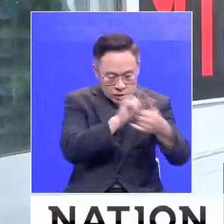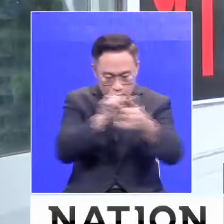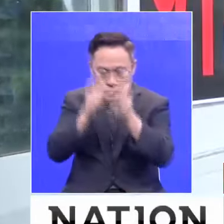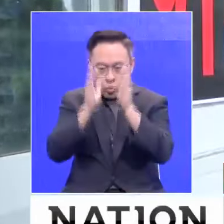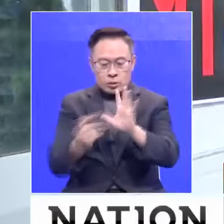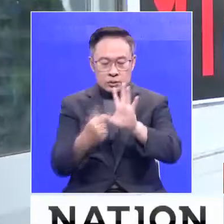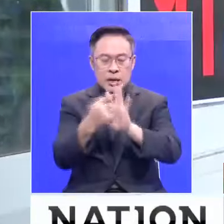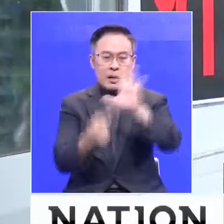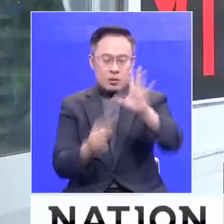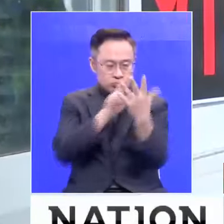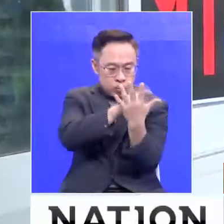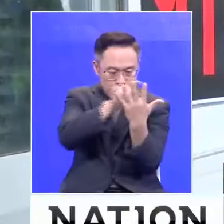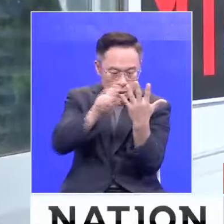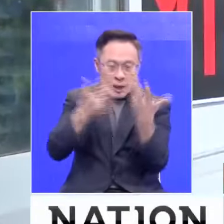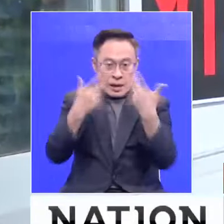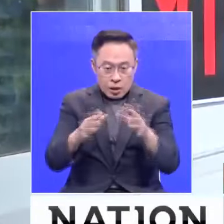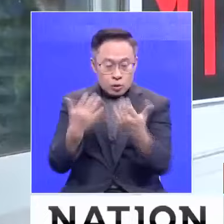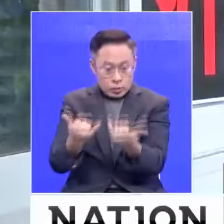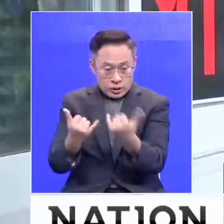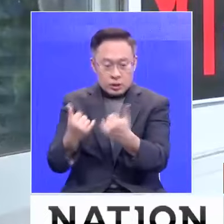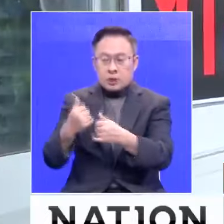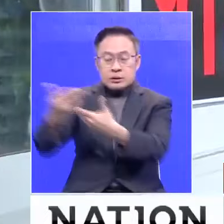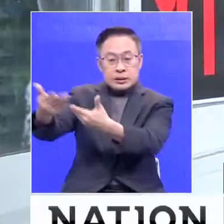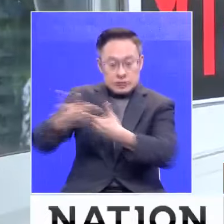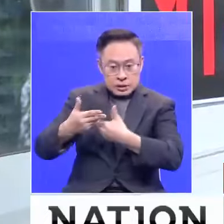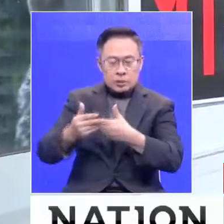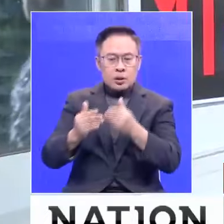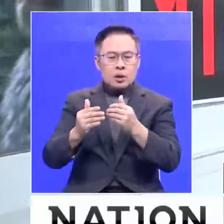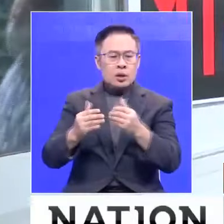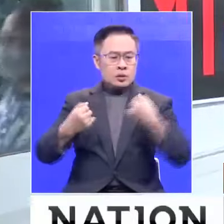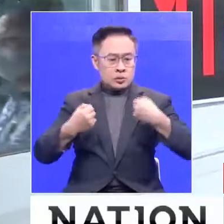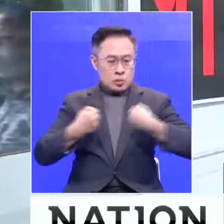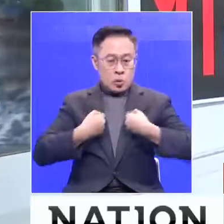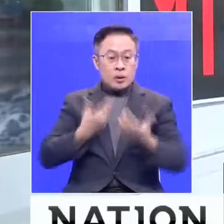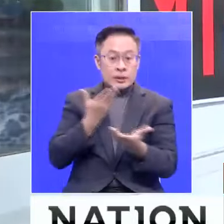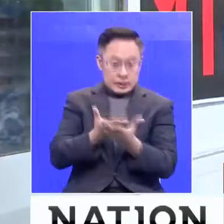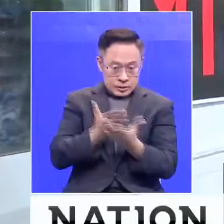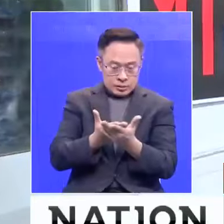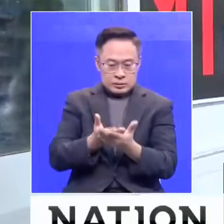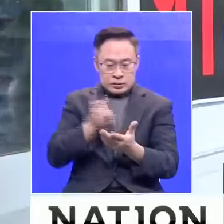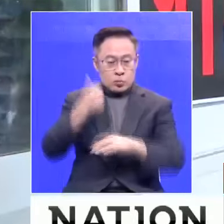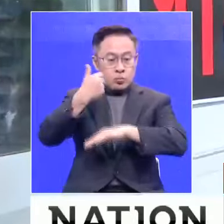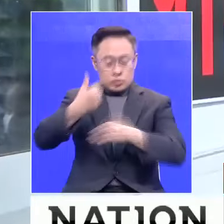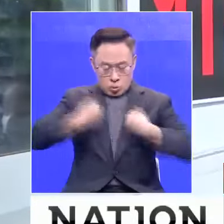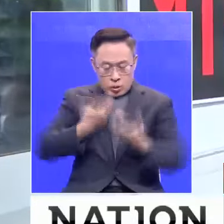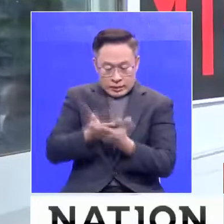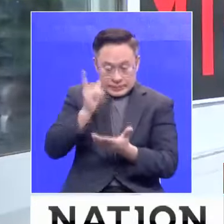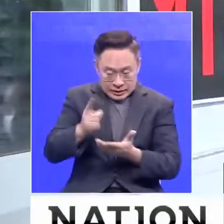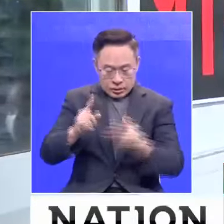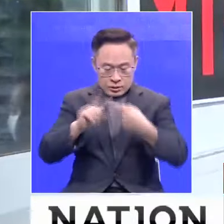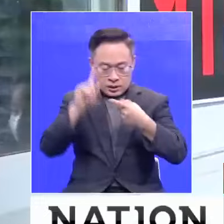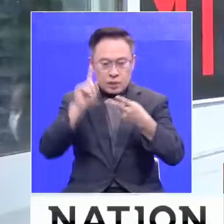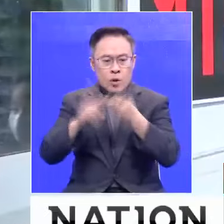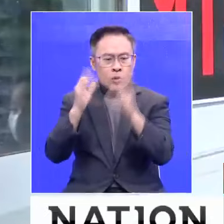แล้วแต่ว่าวันนี้ช่วงบ่ายนะคะก็จะมีการเรียกทั้งผู้เสียหายที่เป็นลูกจ้างของบริษัทแลกเปลี่ยนเงินตาต่างประเทศแล้